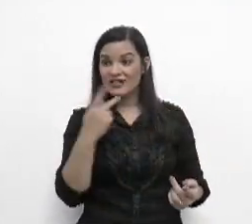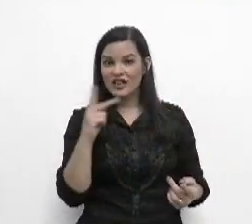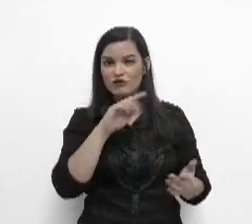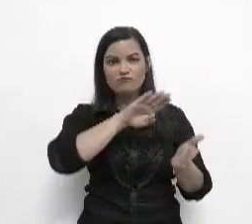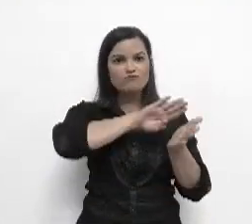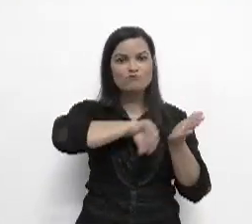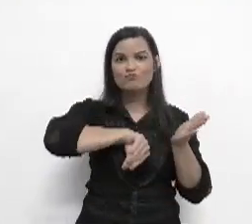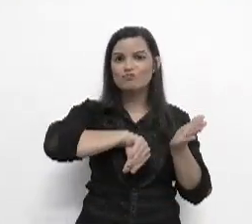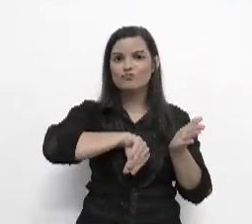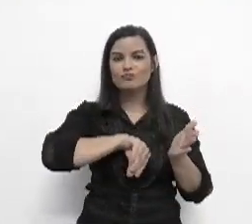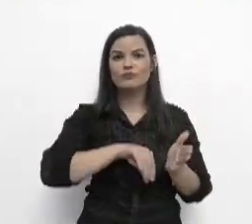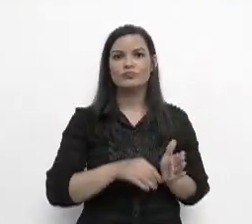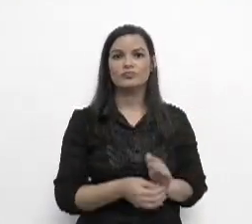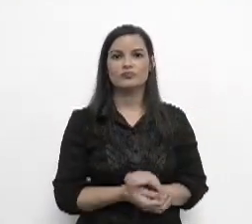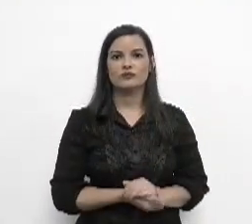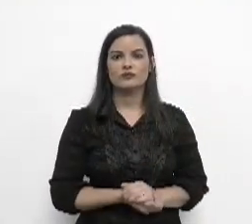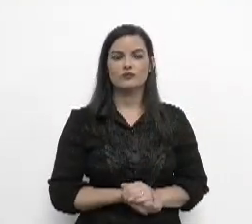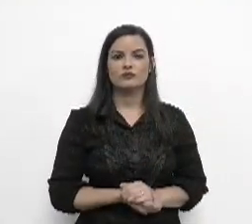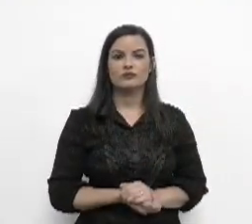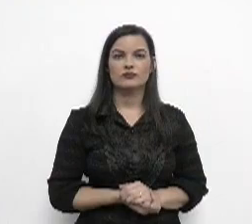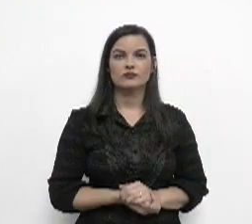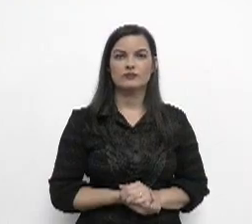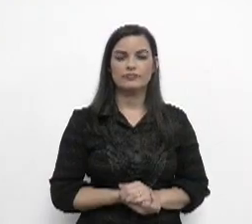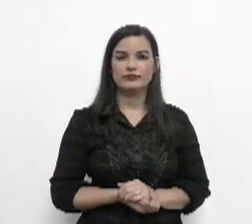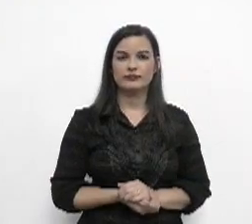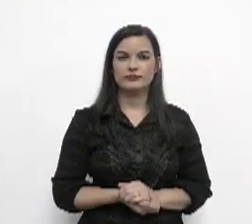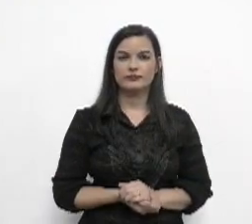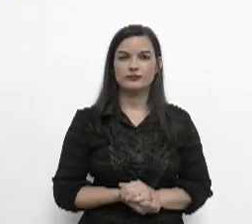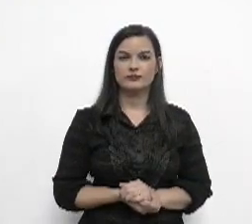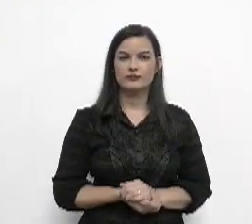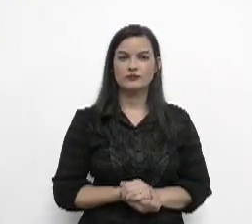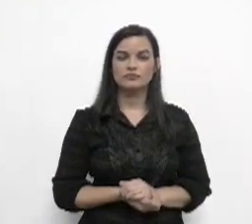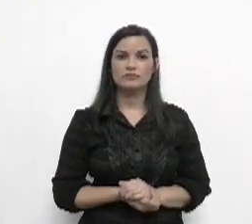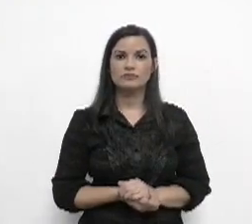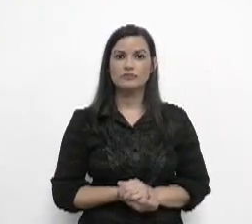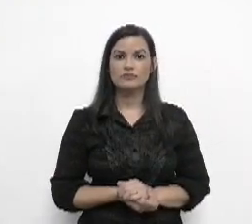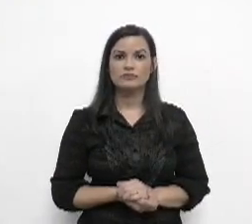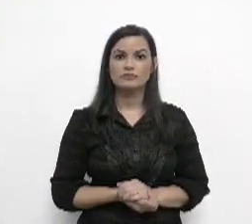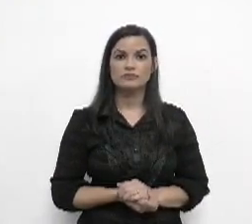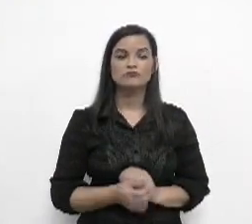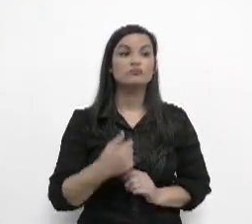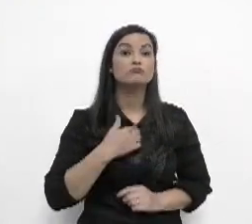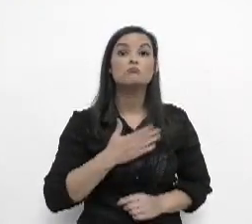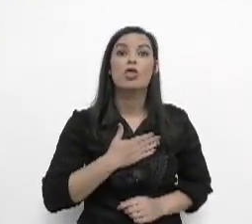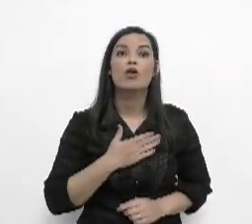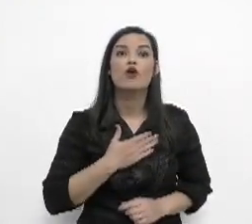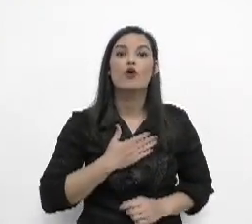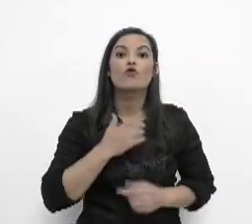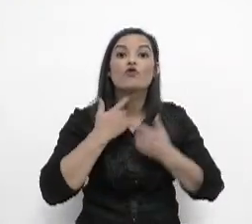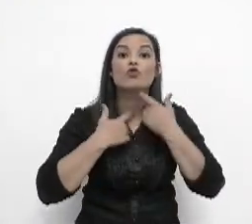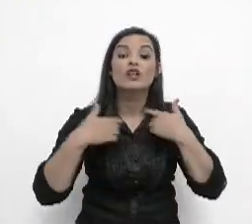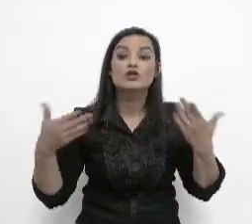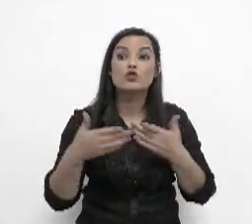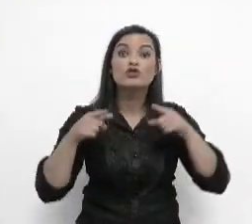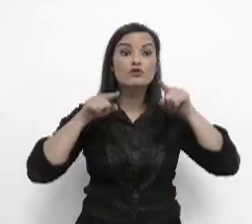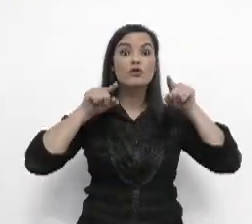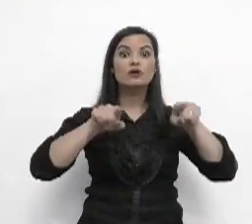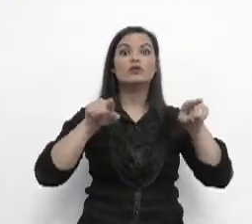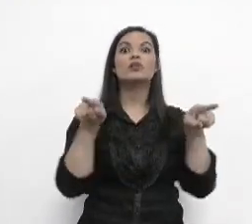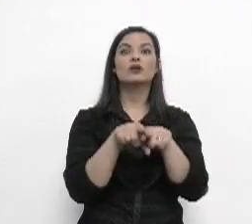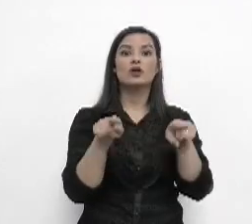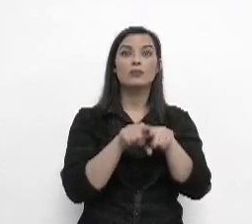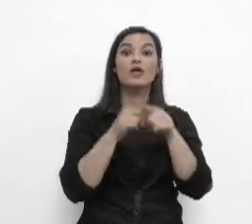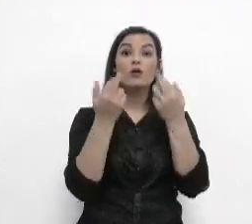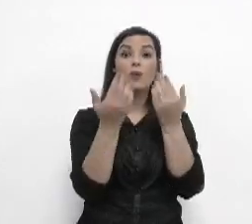나는 이번 기도회를 통해서 여러분 눈에 이런 비늘이 벗어지기를 축원합니다. Eu desejo que através desse congresso as escamas dos seus olhos carnais possam